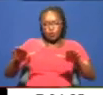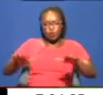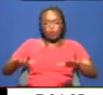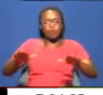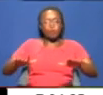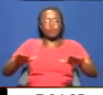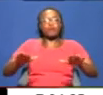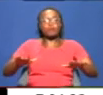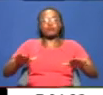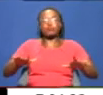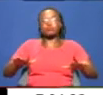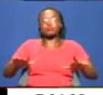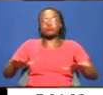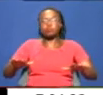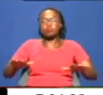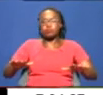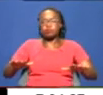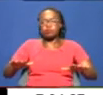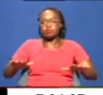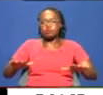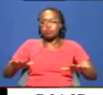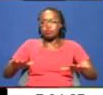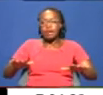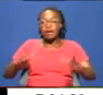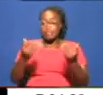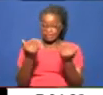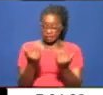then to now